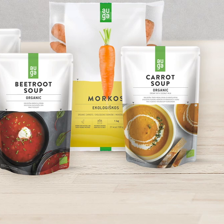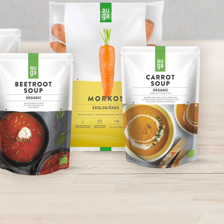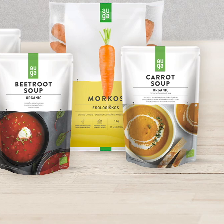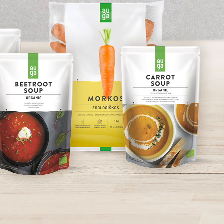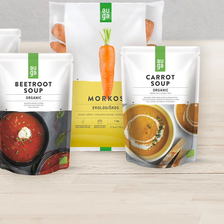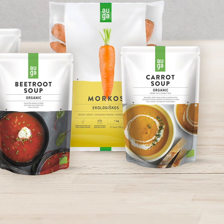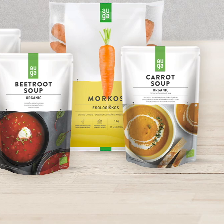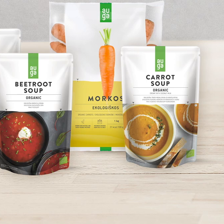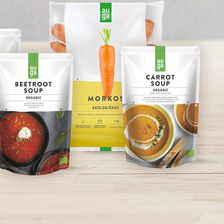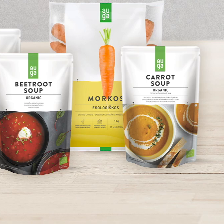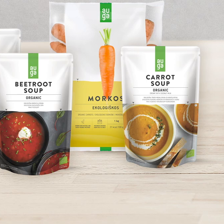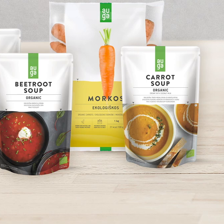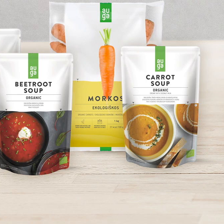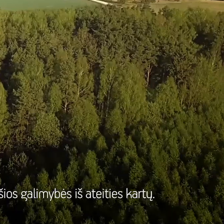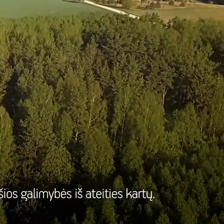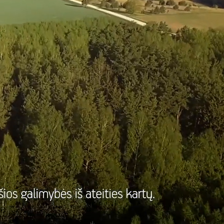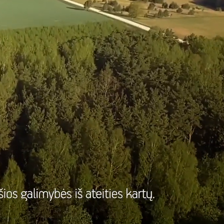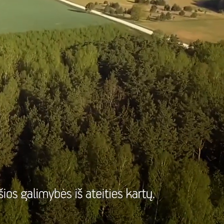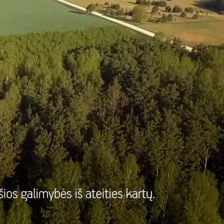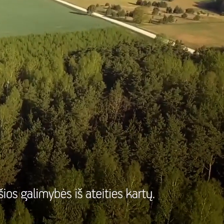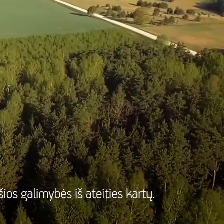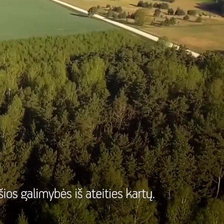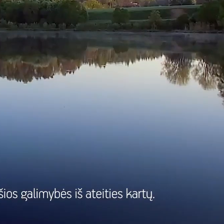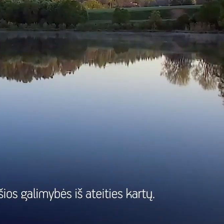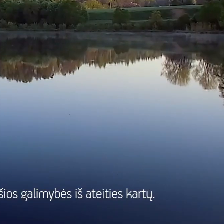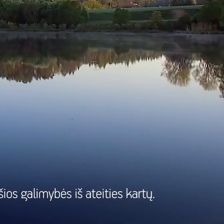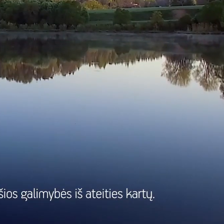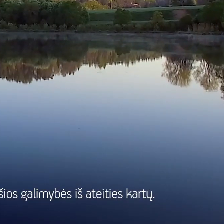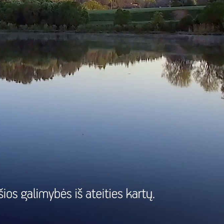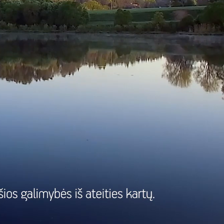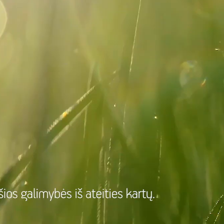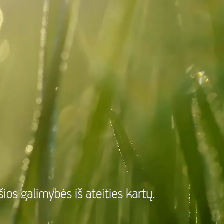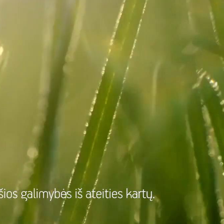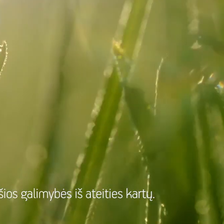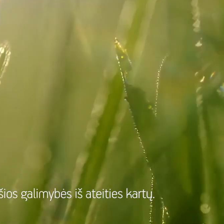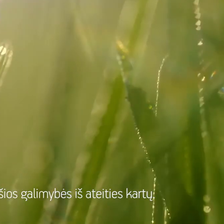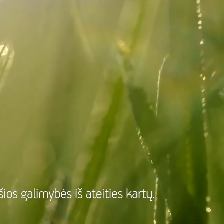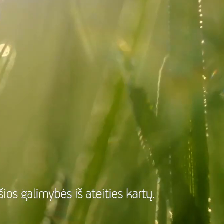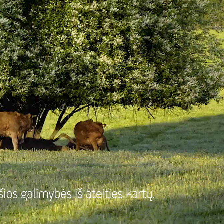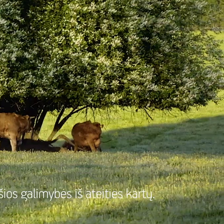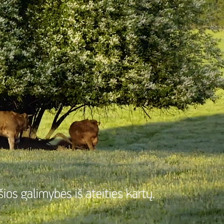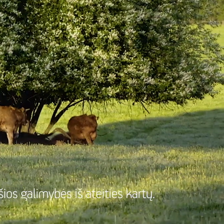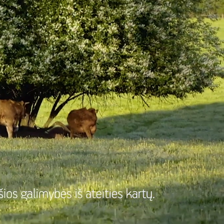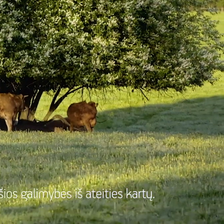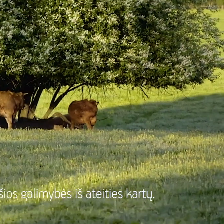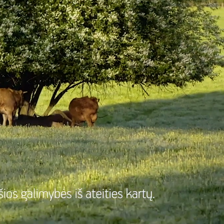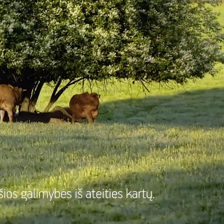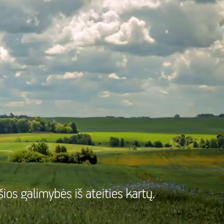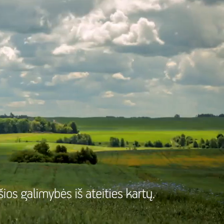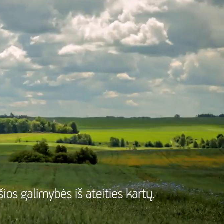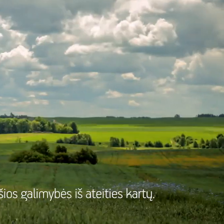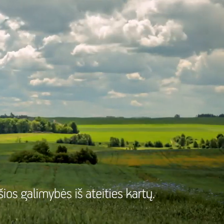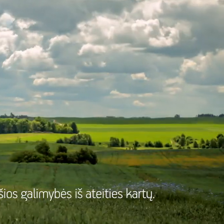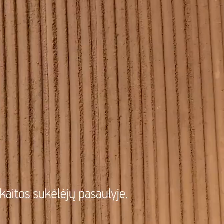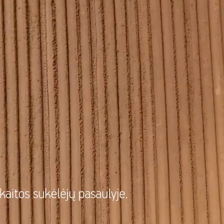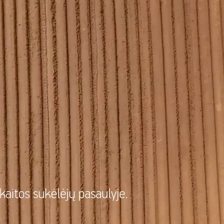Laida išpakuota pristato auga. Tvarumas – tai galimybė tenkinti mūsų poreikius šiandien, neatimant šios galimybės iš